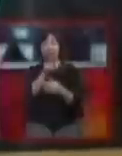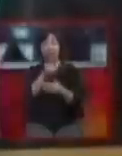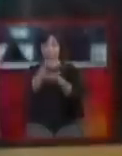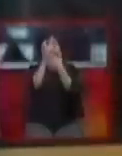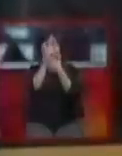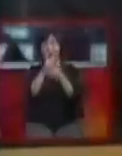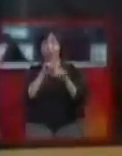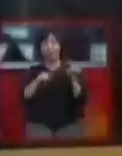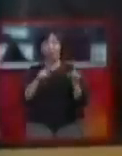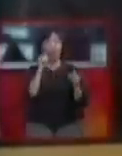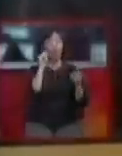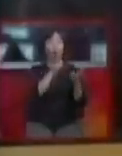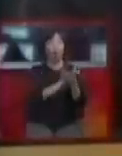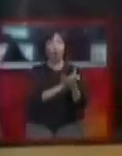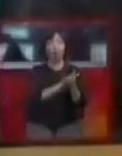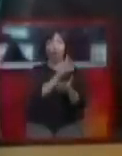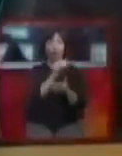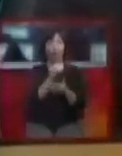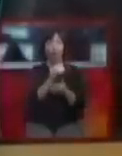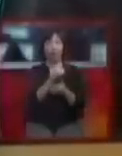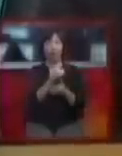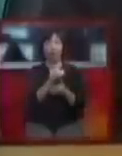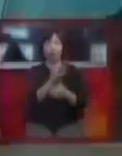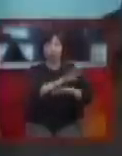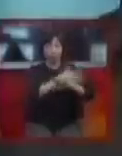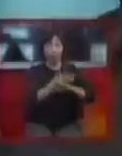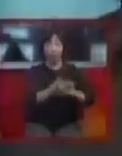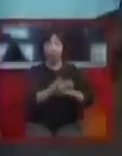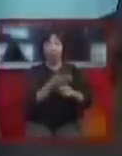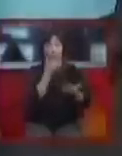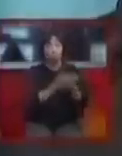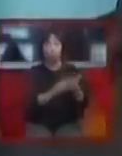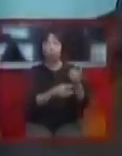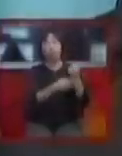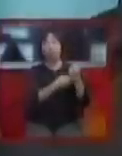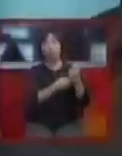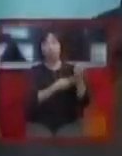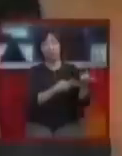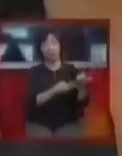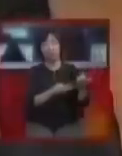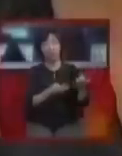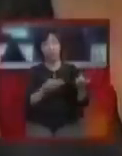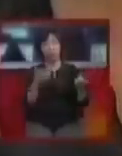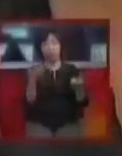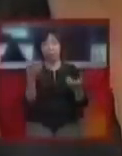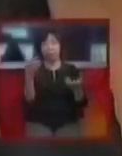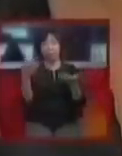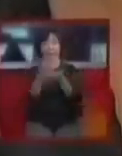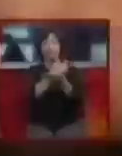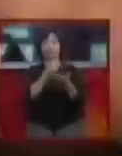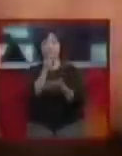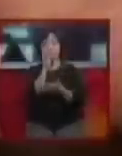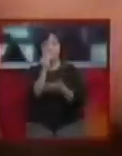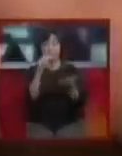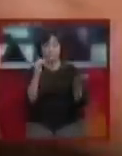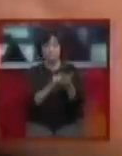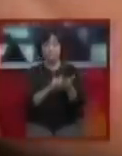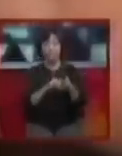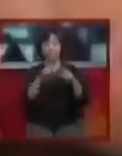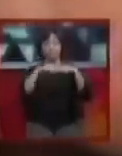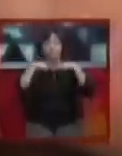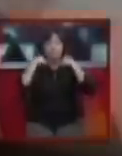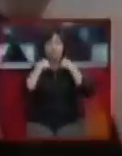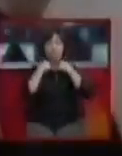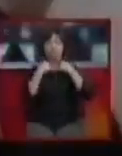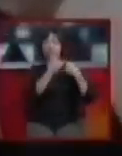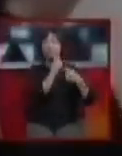ang misis at anak naman ni Cua, swerteng hindi nasugatan. Natangay mula sa pamilya Cua ang 90,000 pesos, isang kwintas